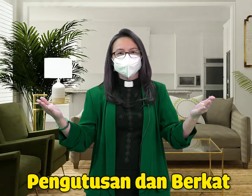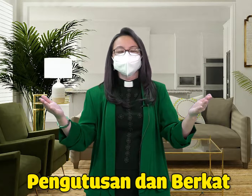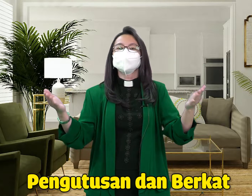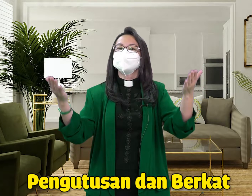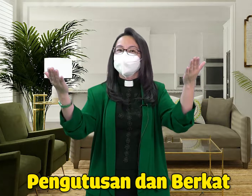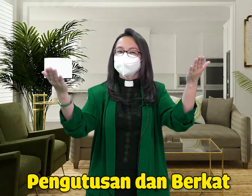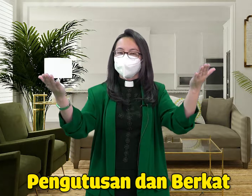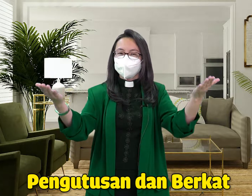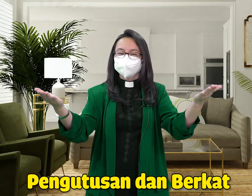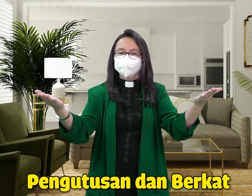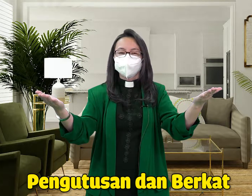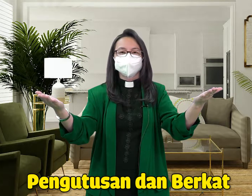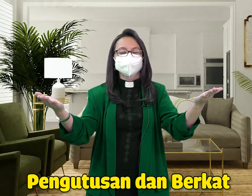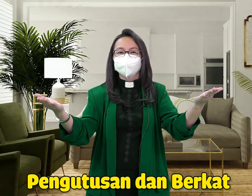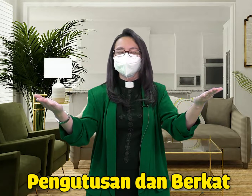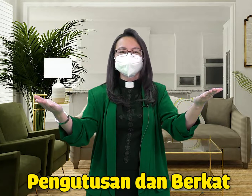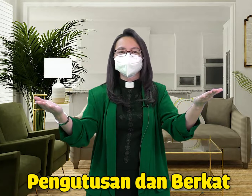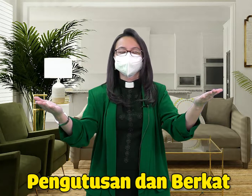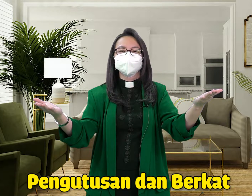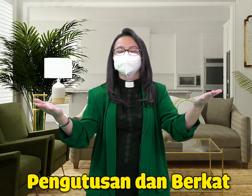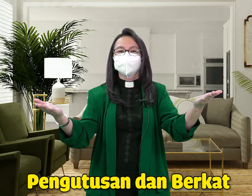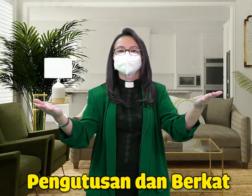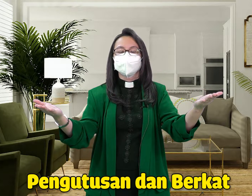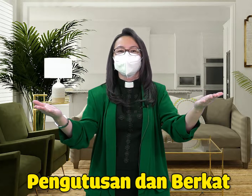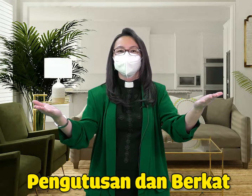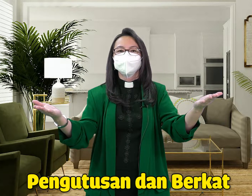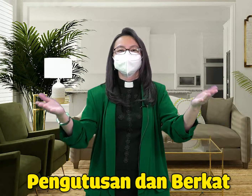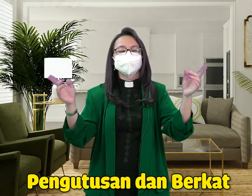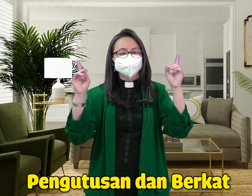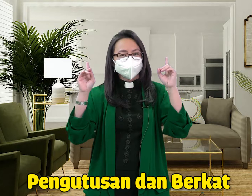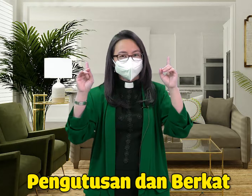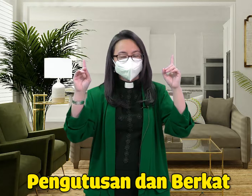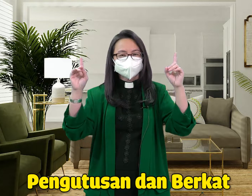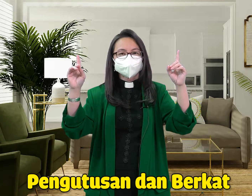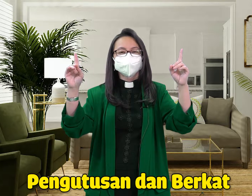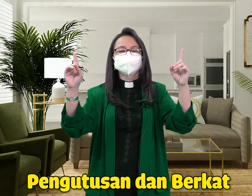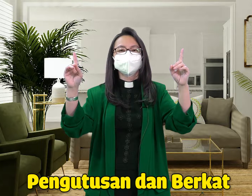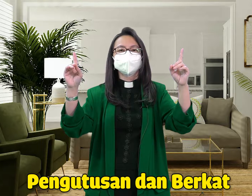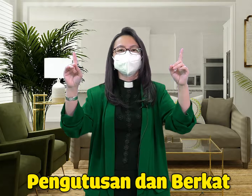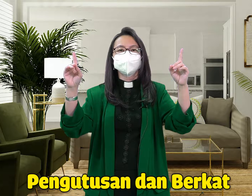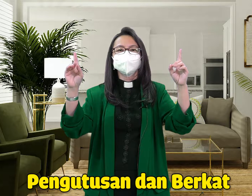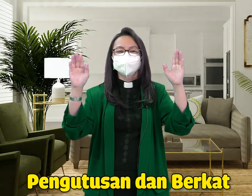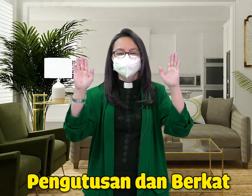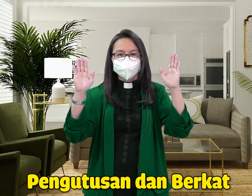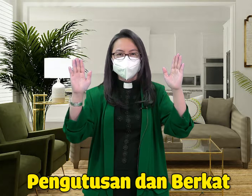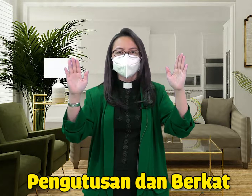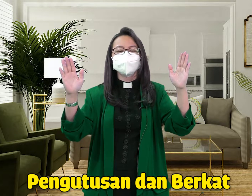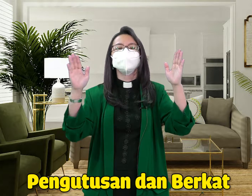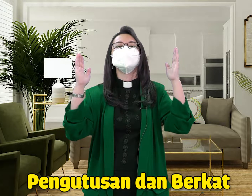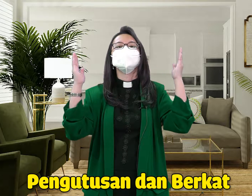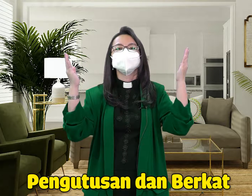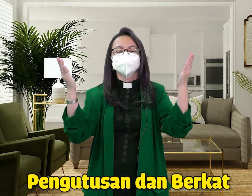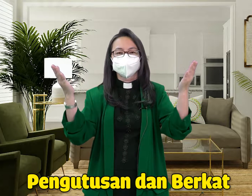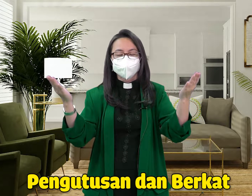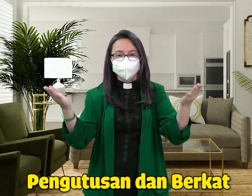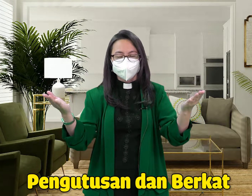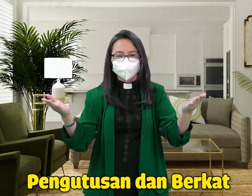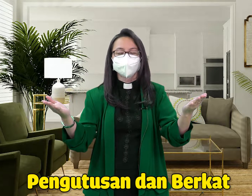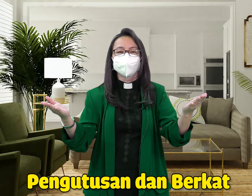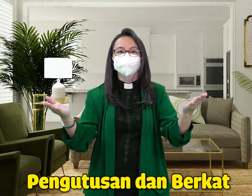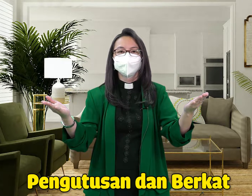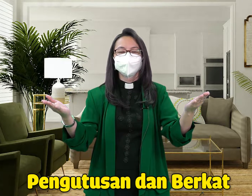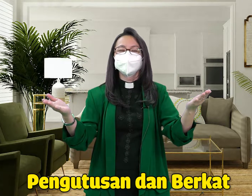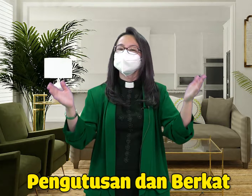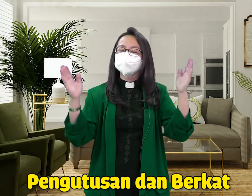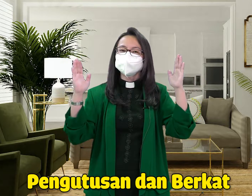Saudaraku, kembalilah dengan damai sejahtera dan jadilah saksinya dimanapun saudara